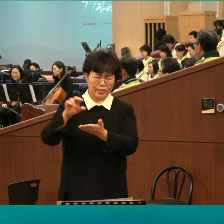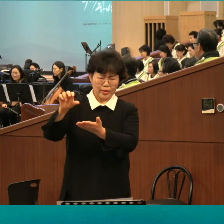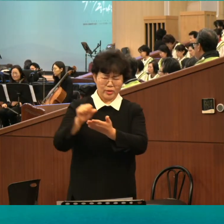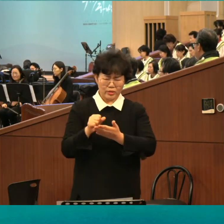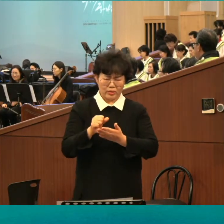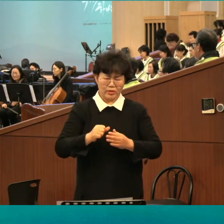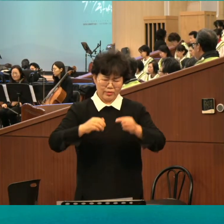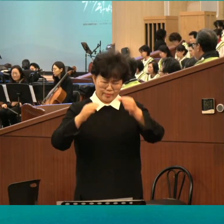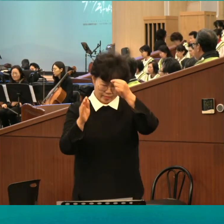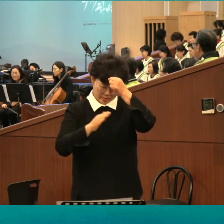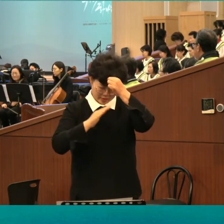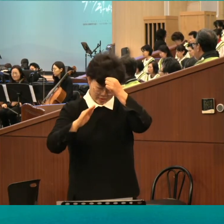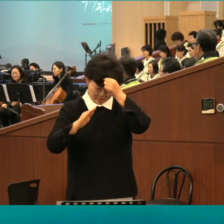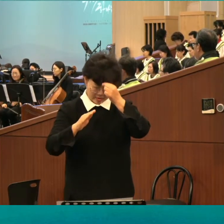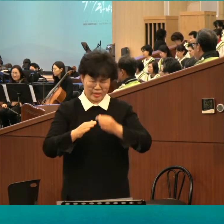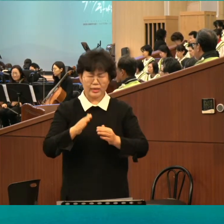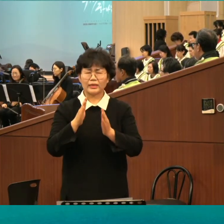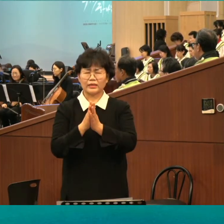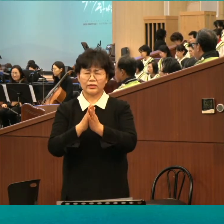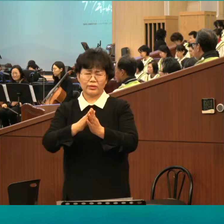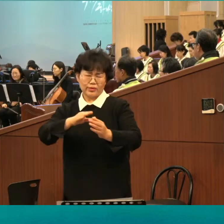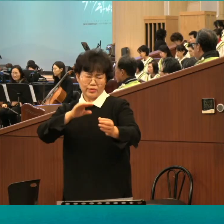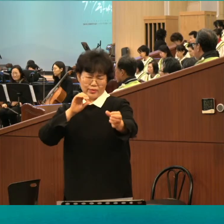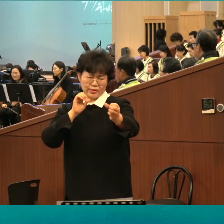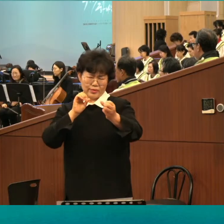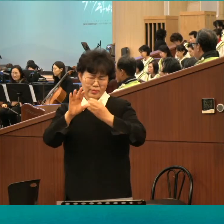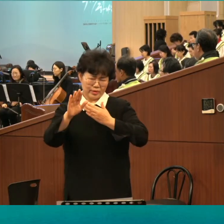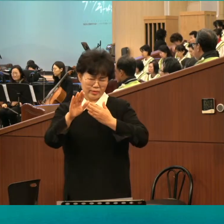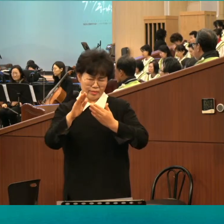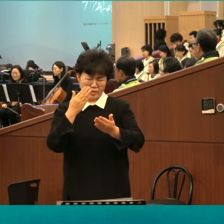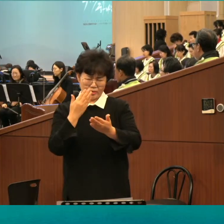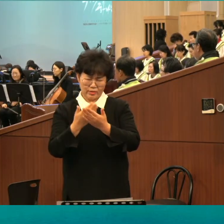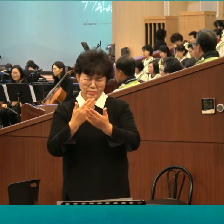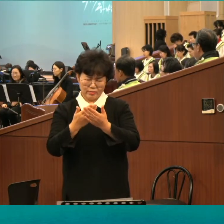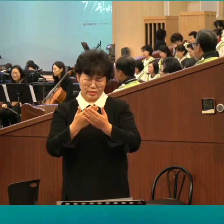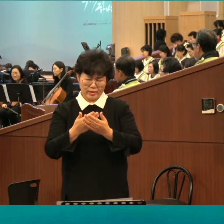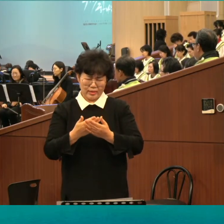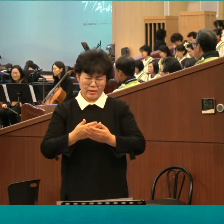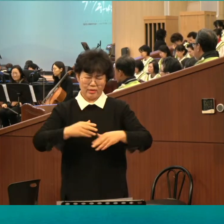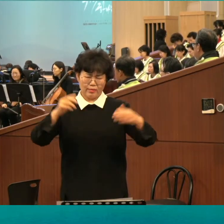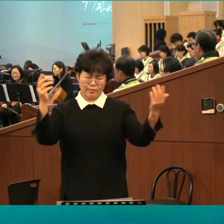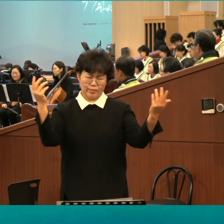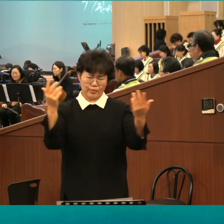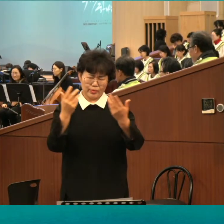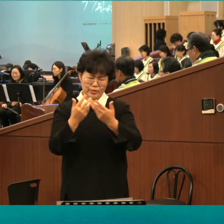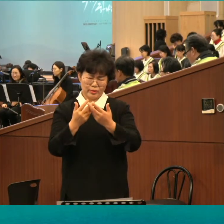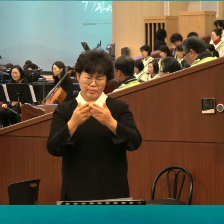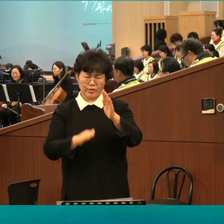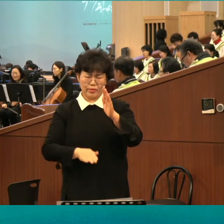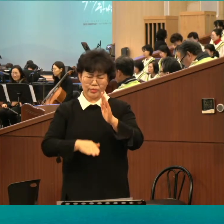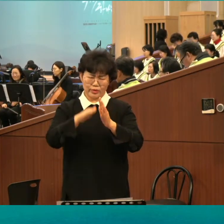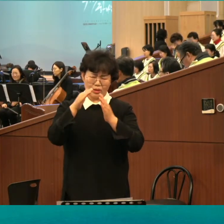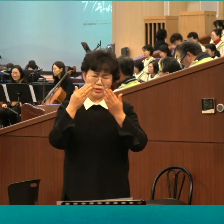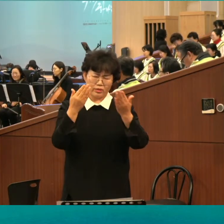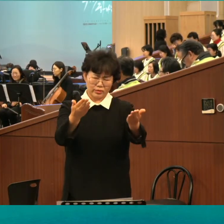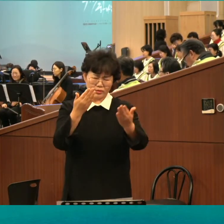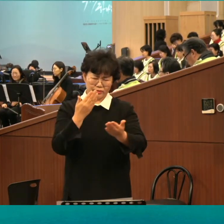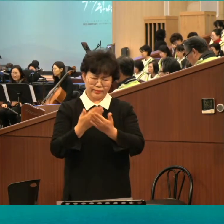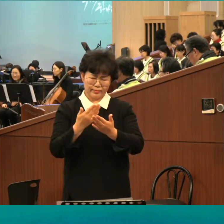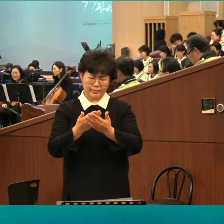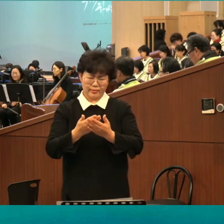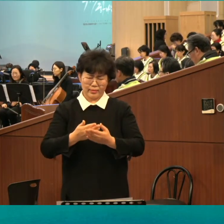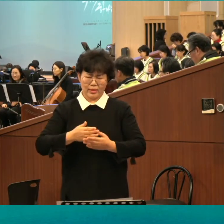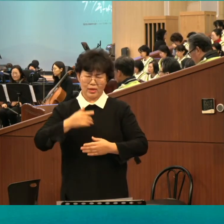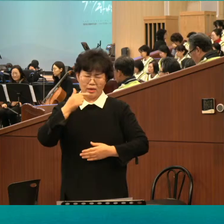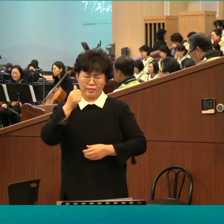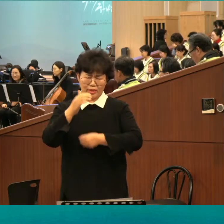들으시고 응답하시며 하늘의 풍성한 것들로 채워 주시옵소서. 아버지